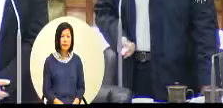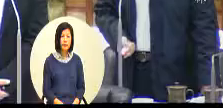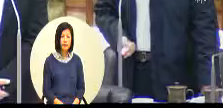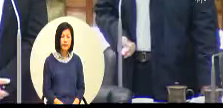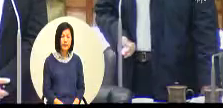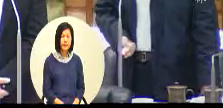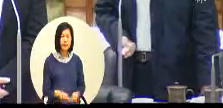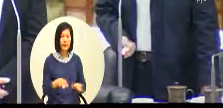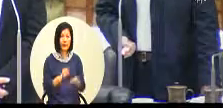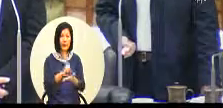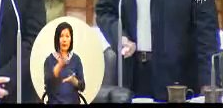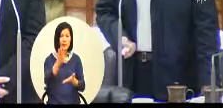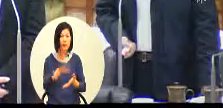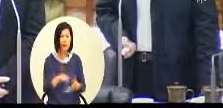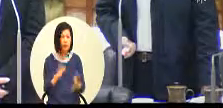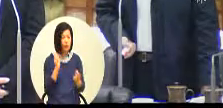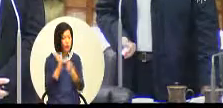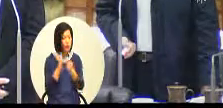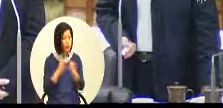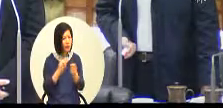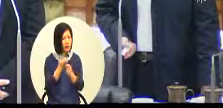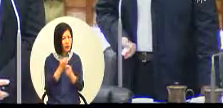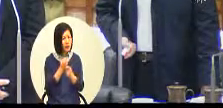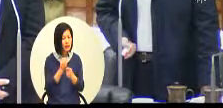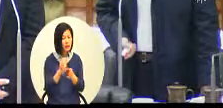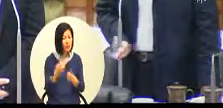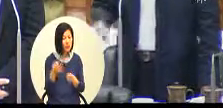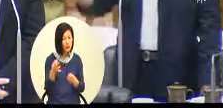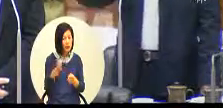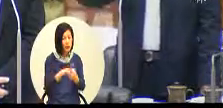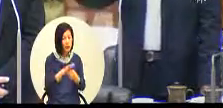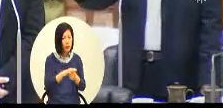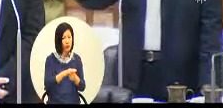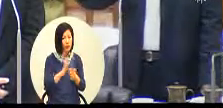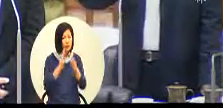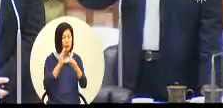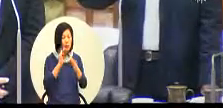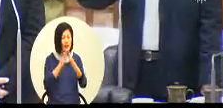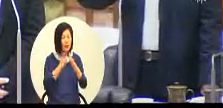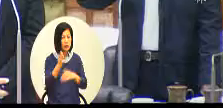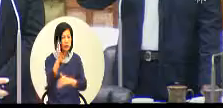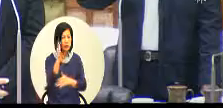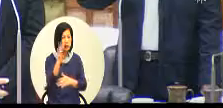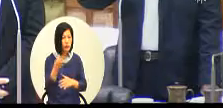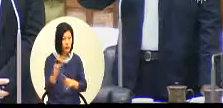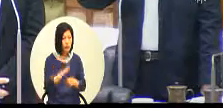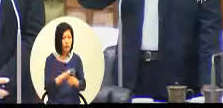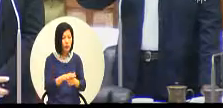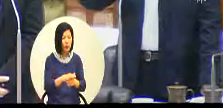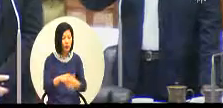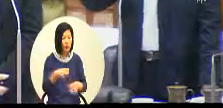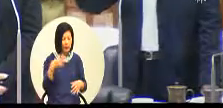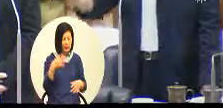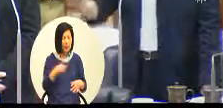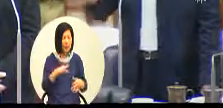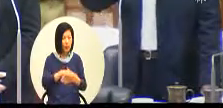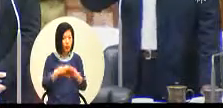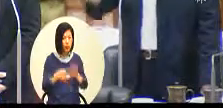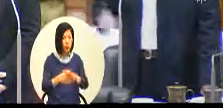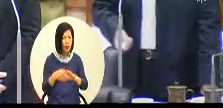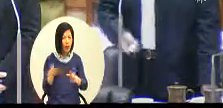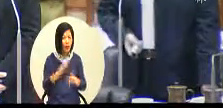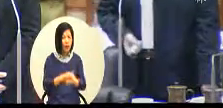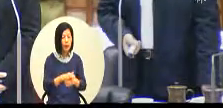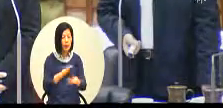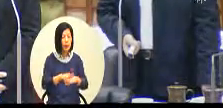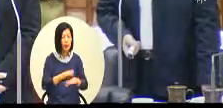跟议员报告，我们这几年的经费事实上都是市政府的经费，那接下来我们会有文化部经费的挹注。 我们黄埔新村